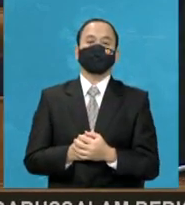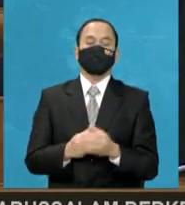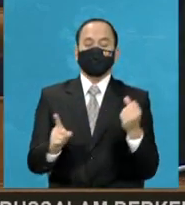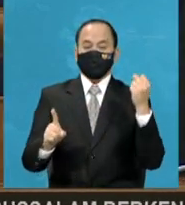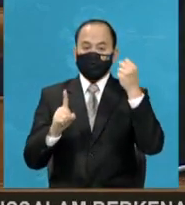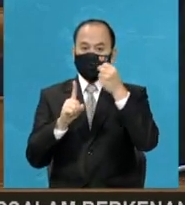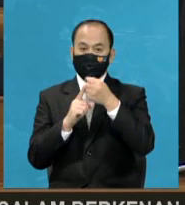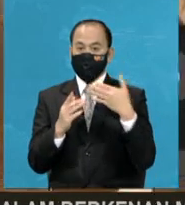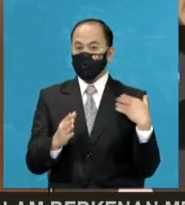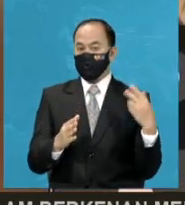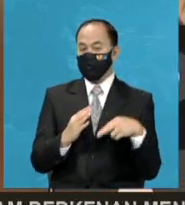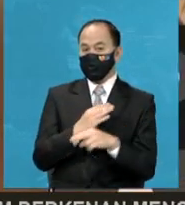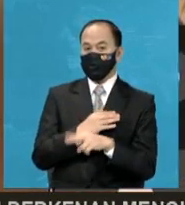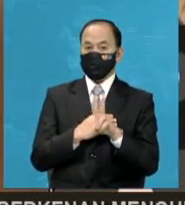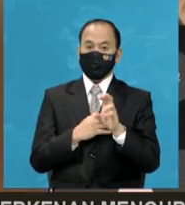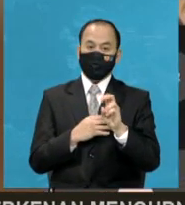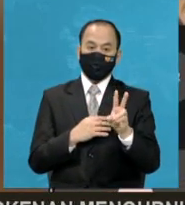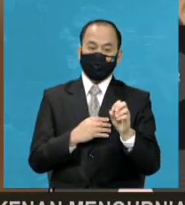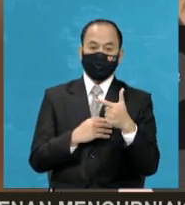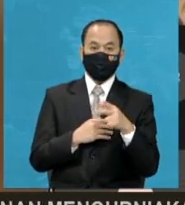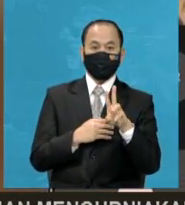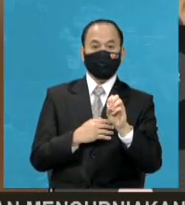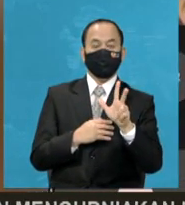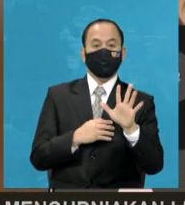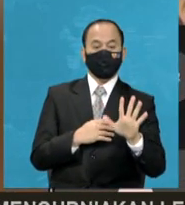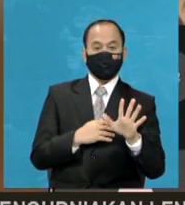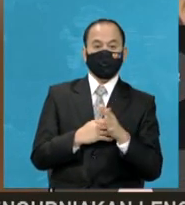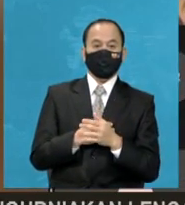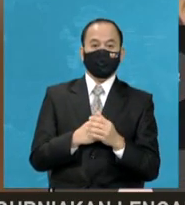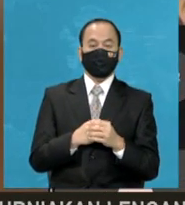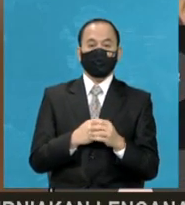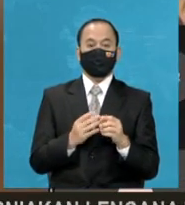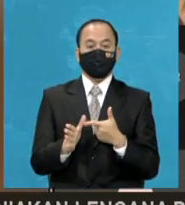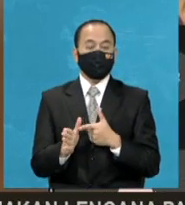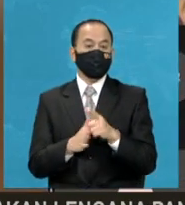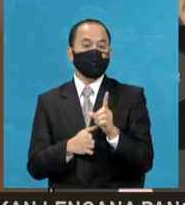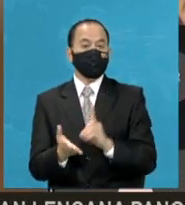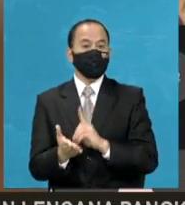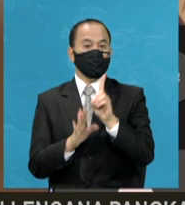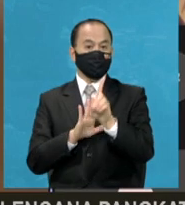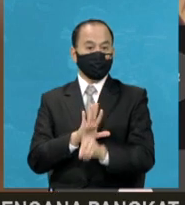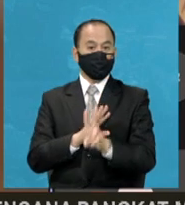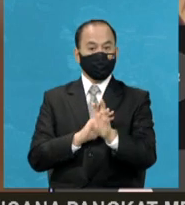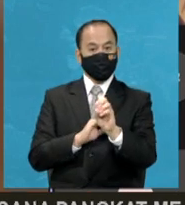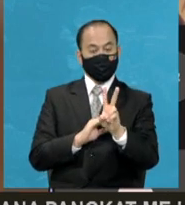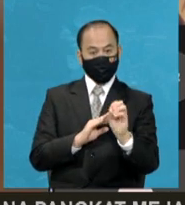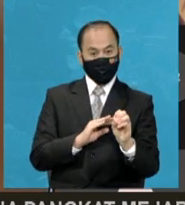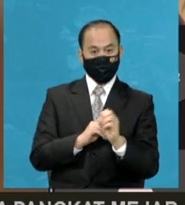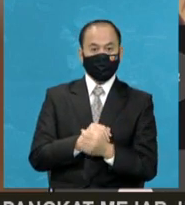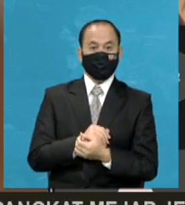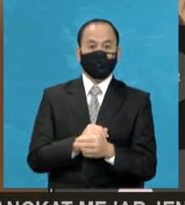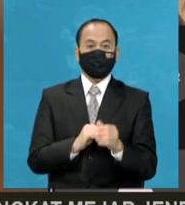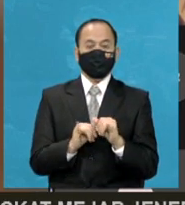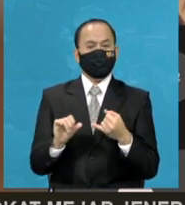strategi 20-20-20 35 yang dilancarkan pada Desember 2020 adalah asas kepada segala